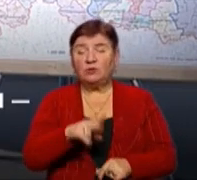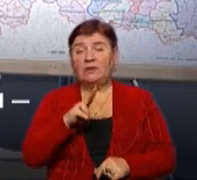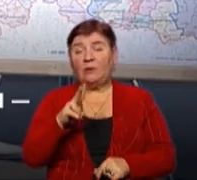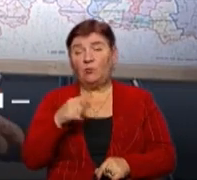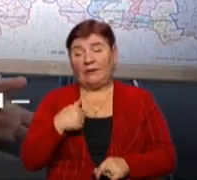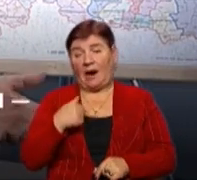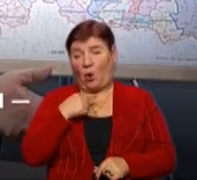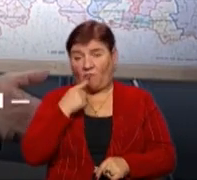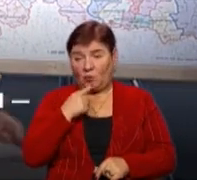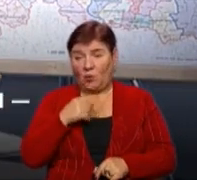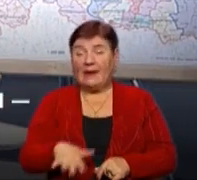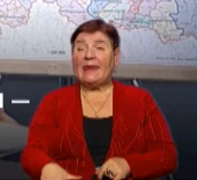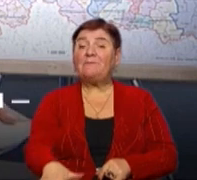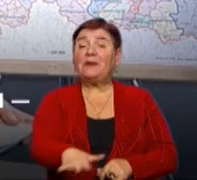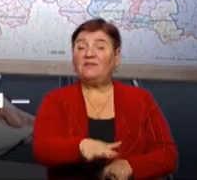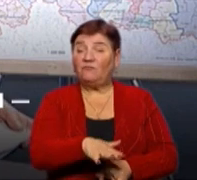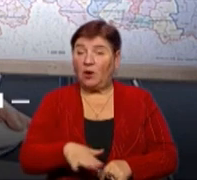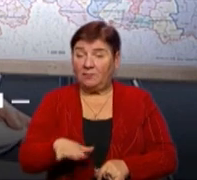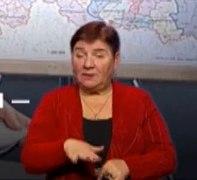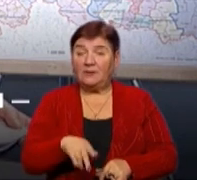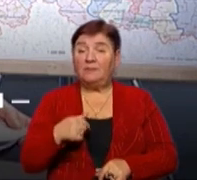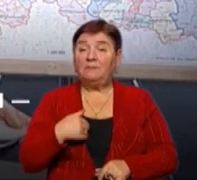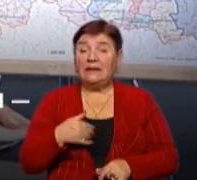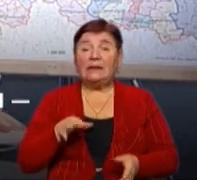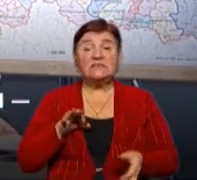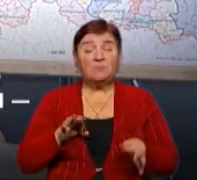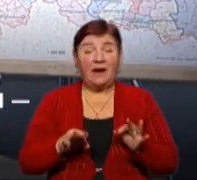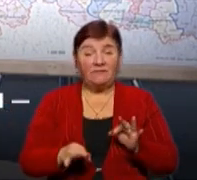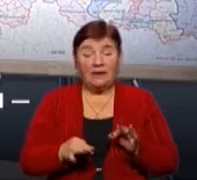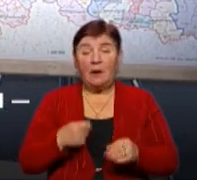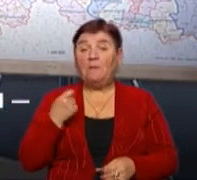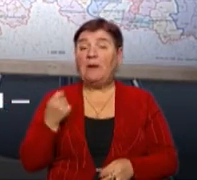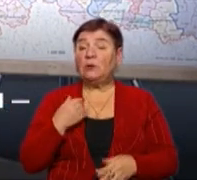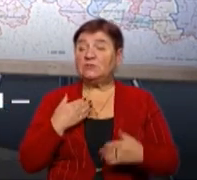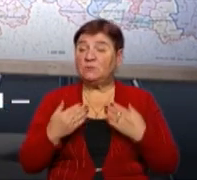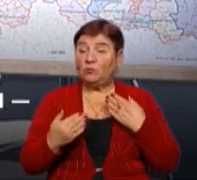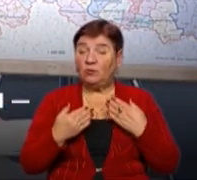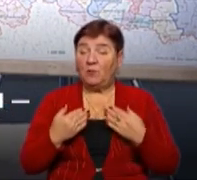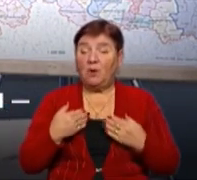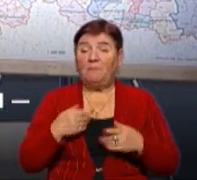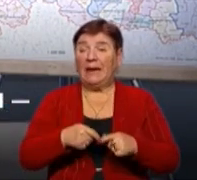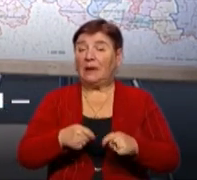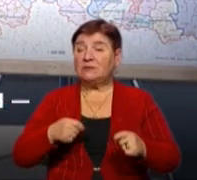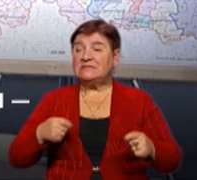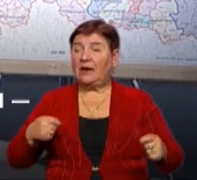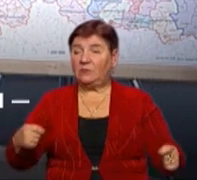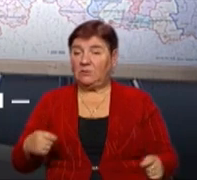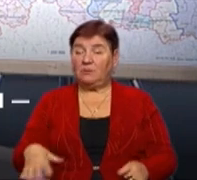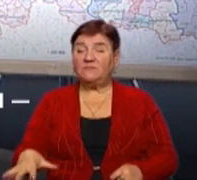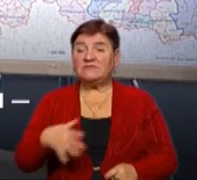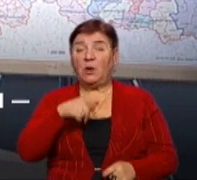я говорю, і платформи. Тобто ми насправді мало спілкуємось, і ми розтягнуті по